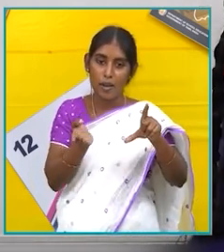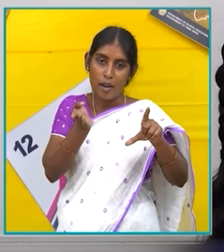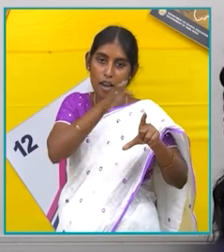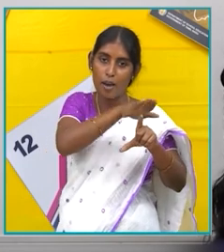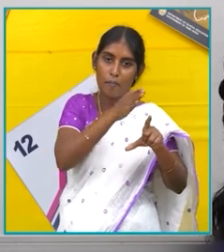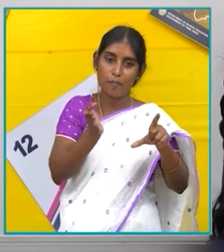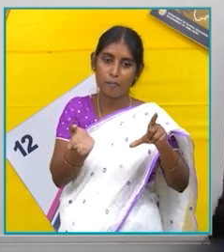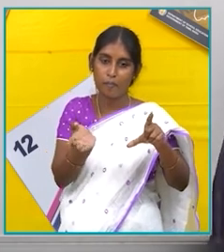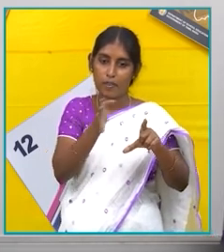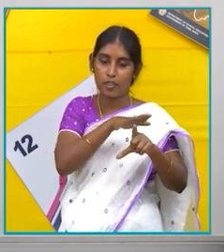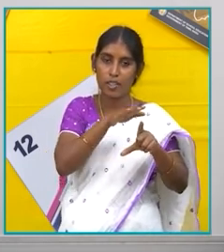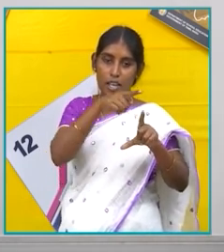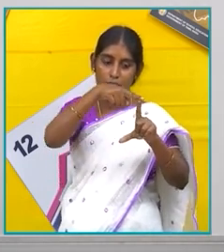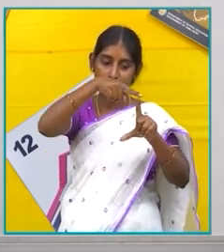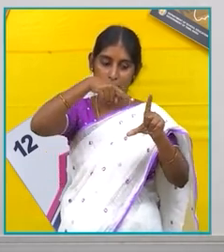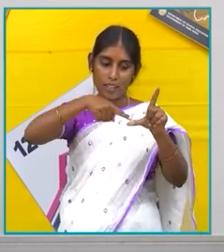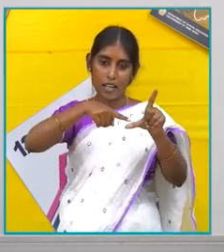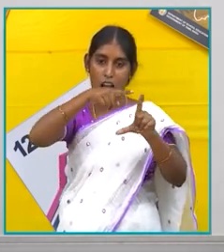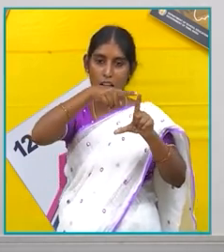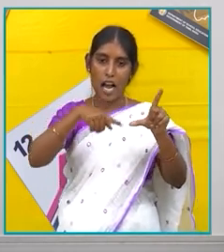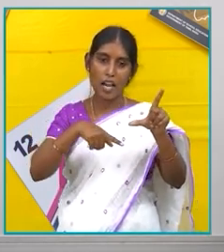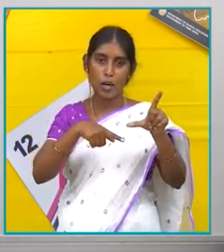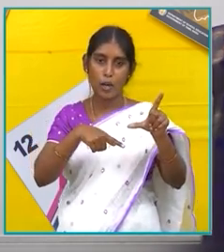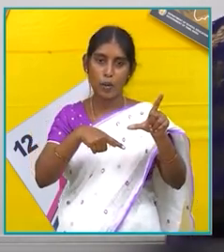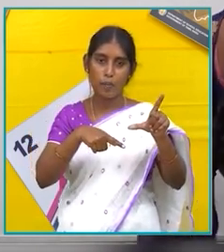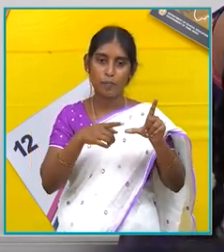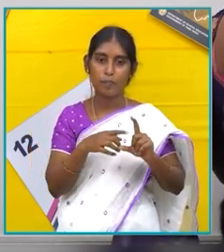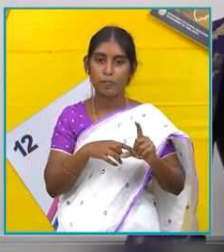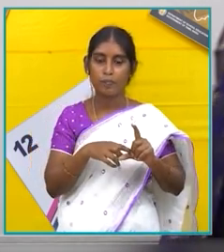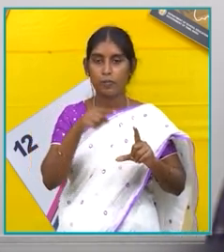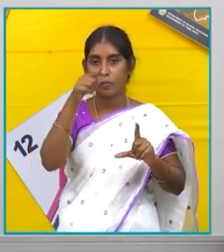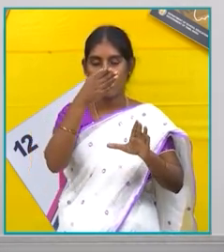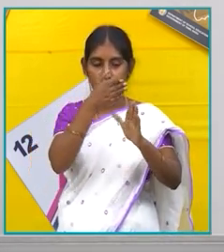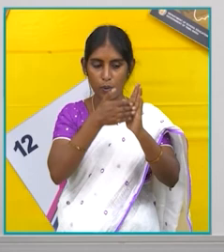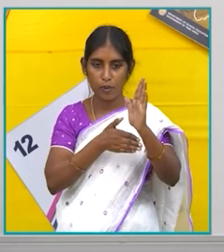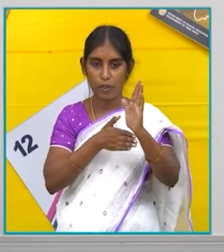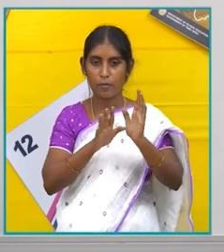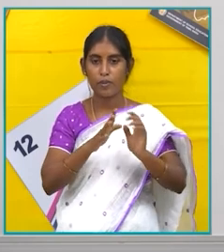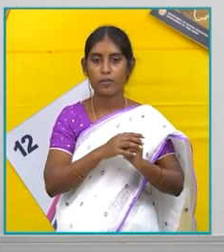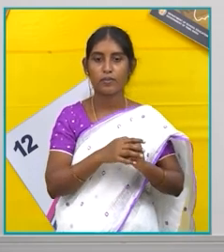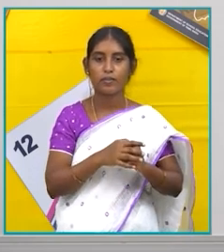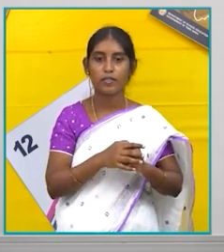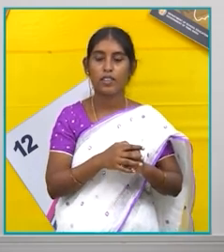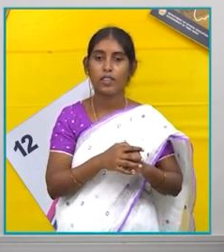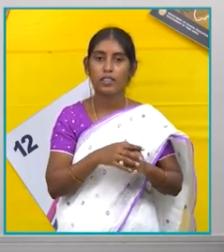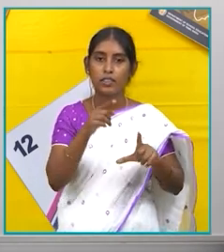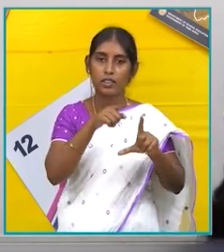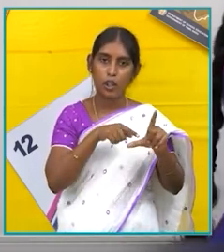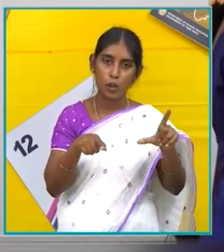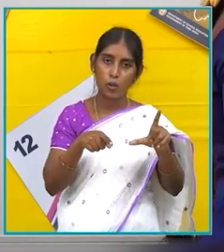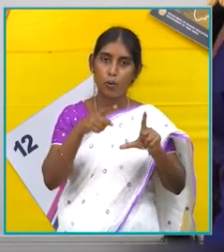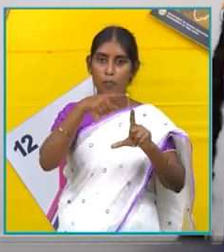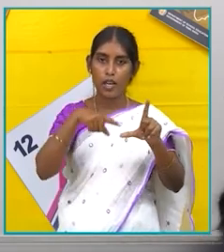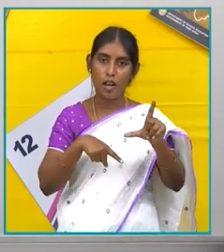சொல்லுவோம், பெரிய பக்கத்தை கர்ணம். அடுத்தது இந்த பொதுவான பக்கம். ஸோ விதிப்படி